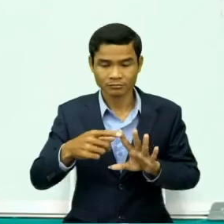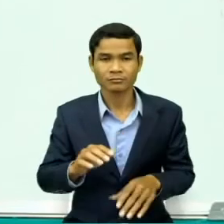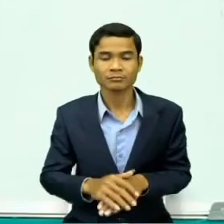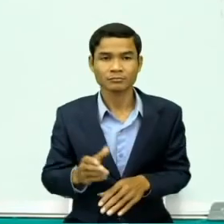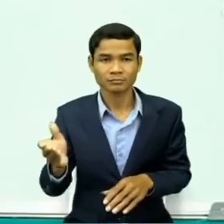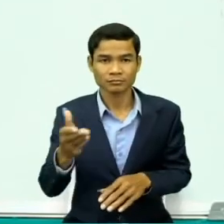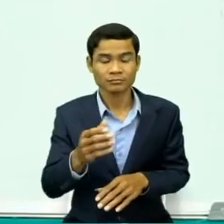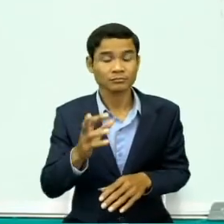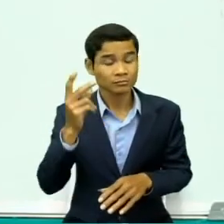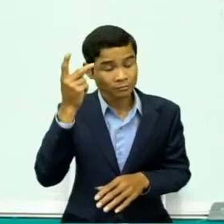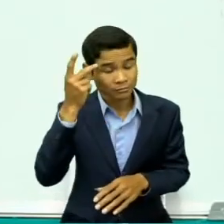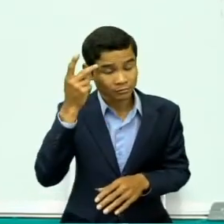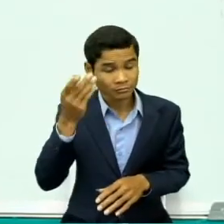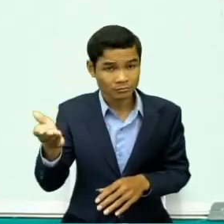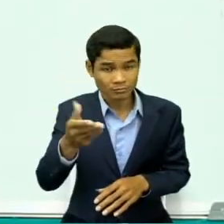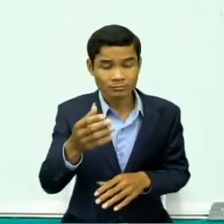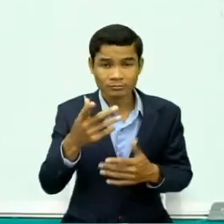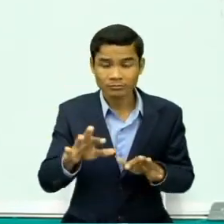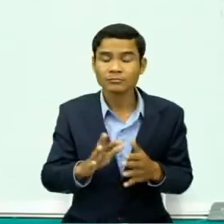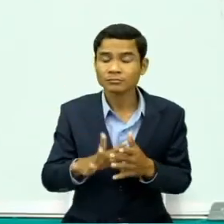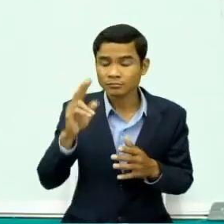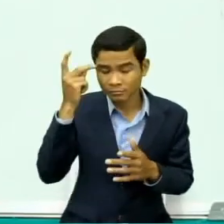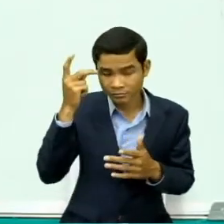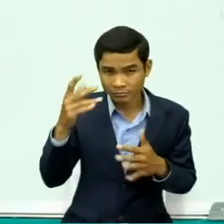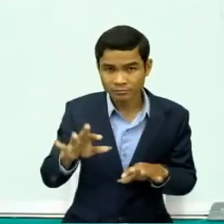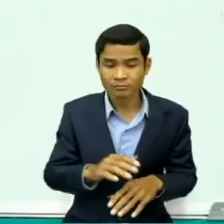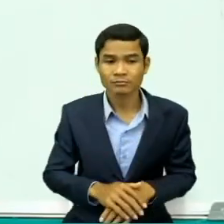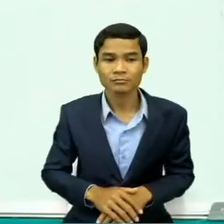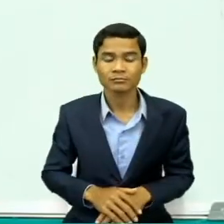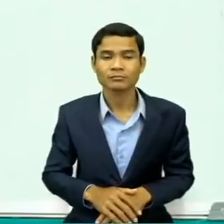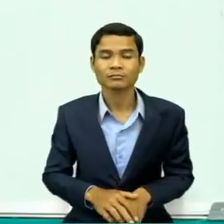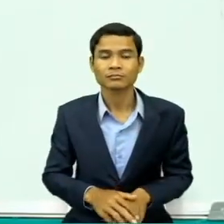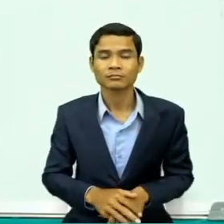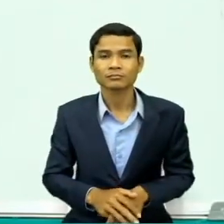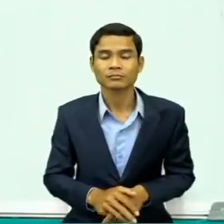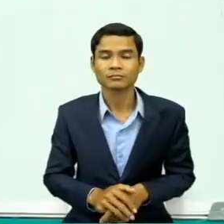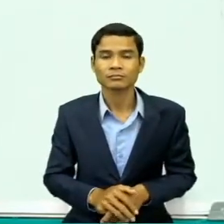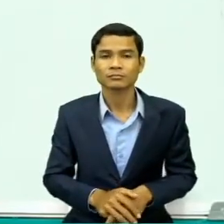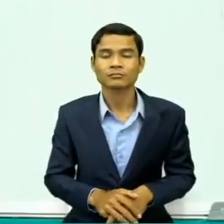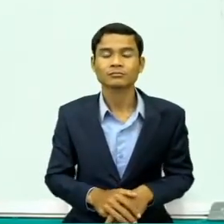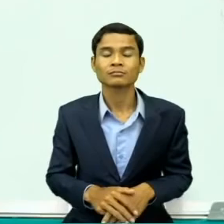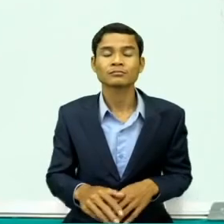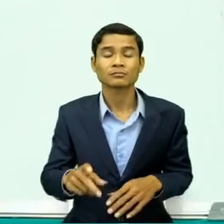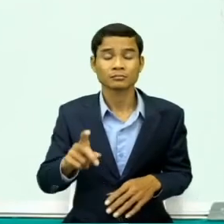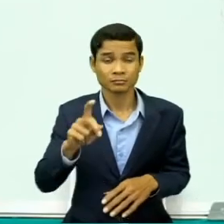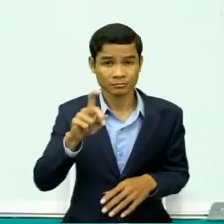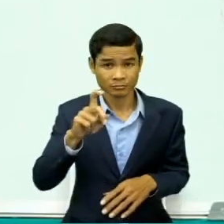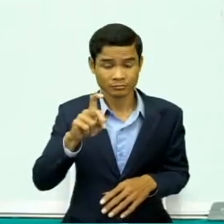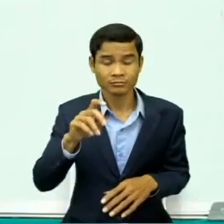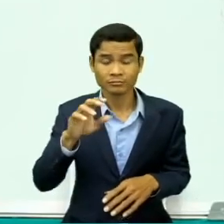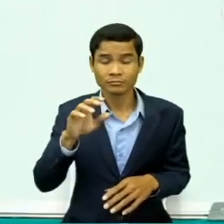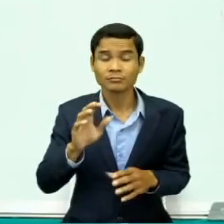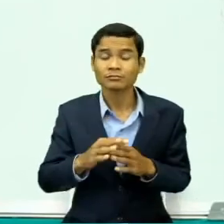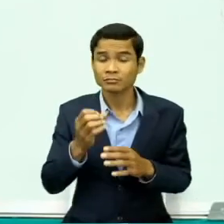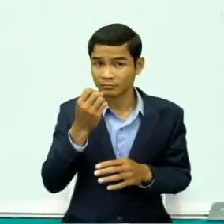chà con kết khơi đây nè kru nớ nè kru kết khơi hà ơi chà ca phi miên à